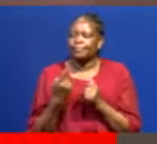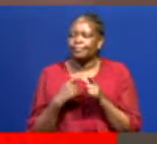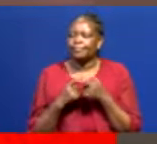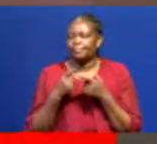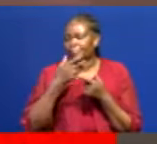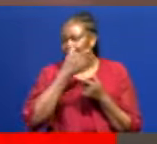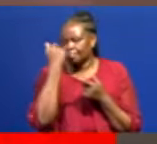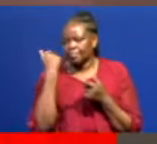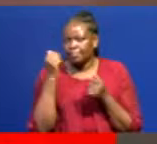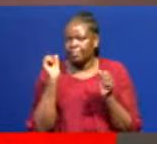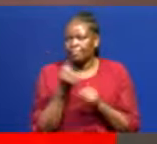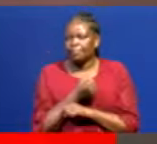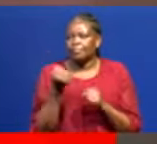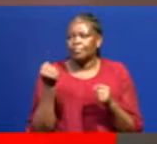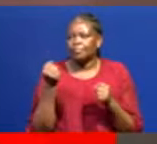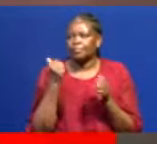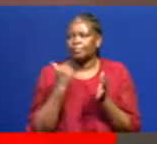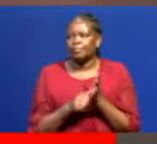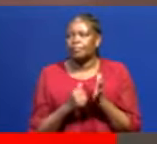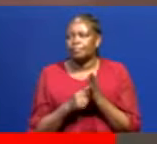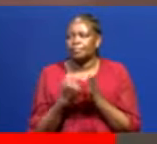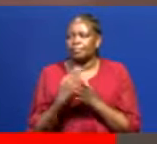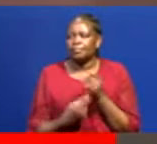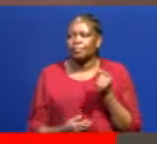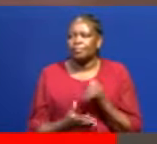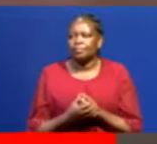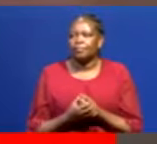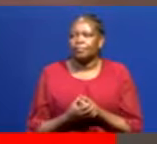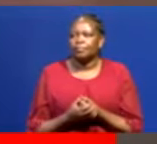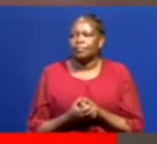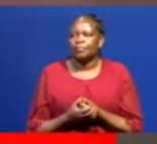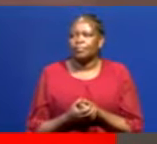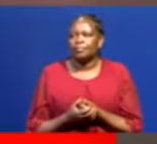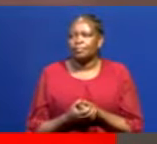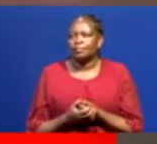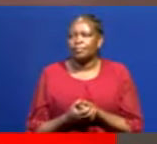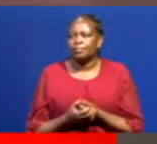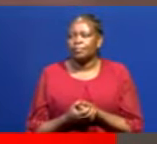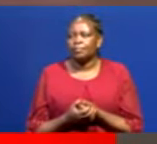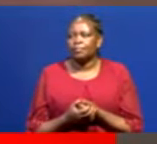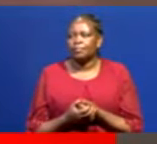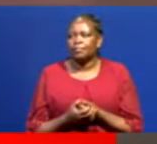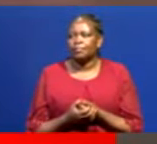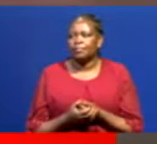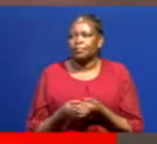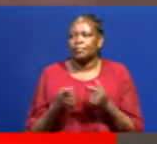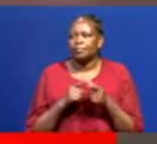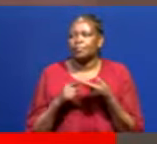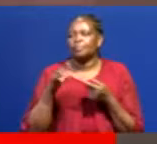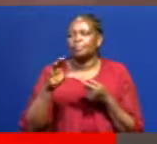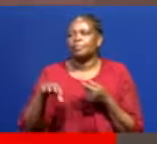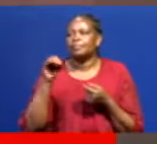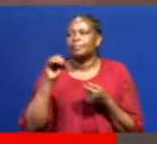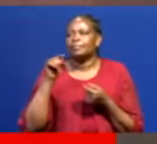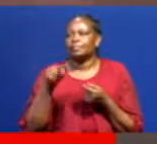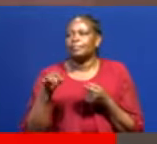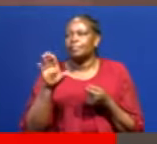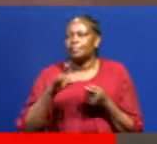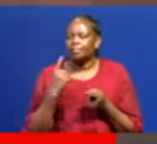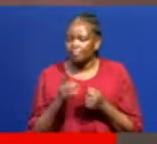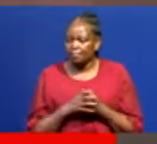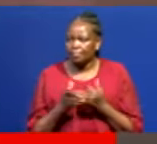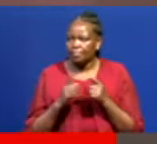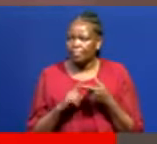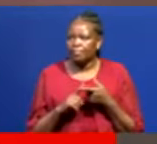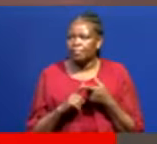manake hatuwezi cross mahindi na protein tupate mahindi protein, you know, mahindi samaki. Tunachukua hiyo sehemu